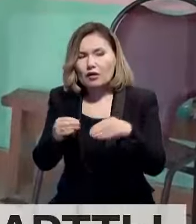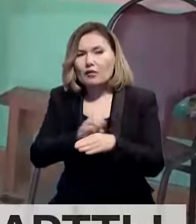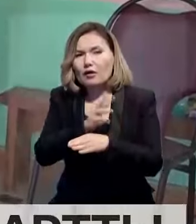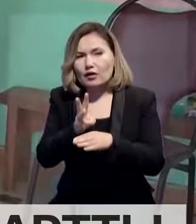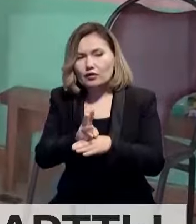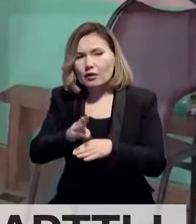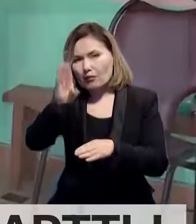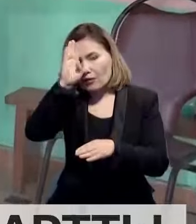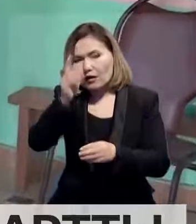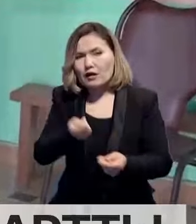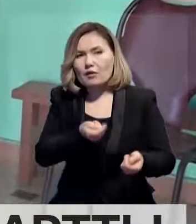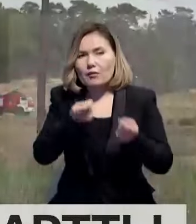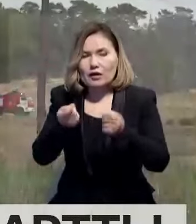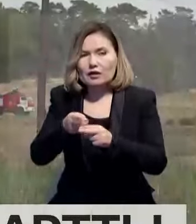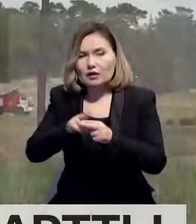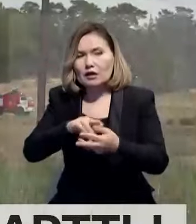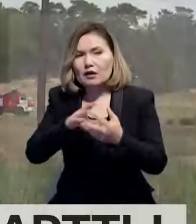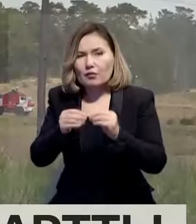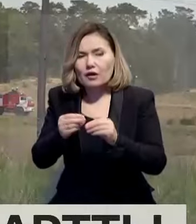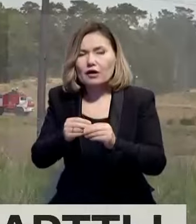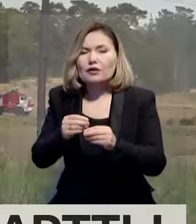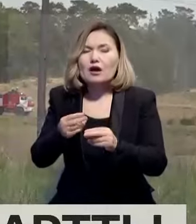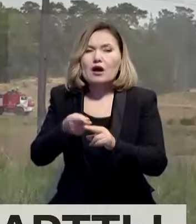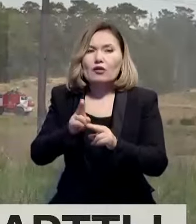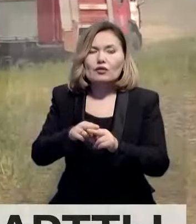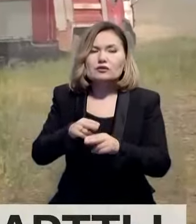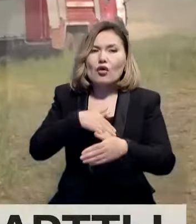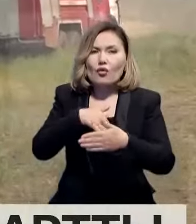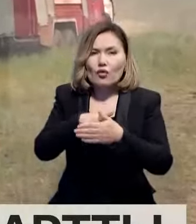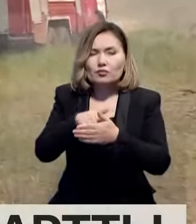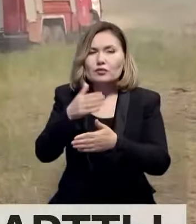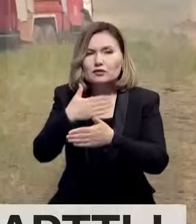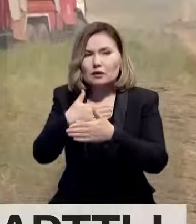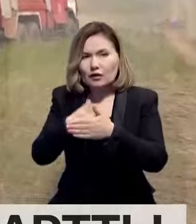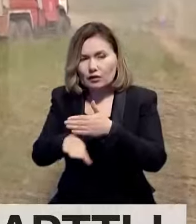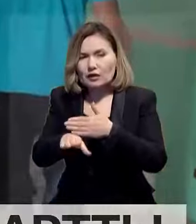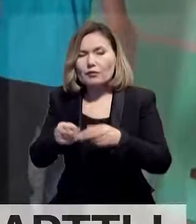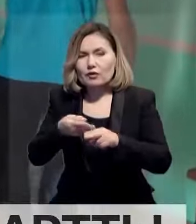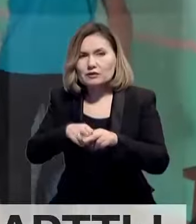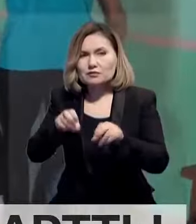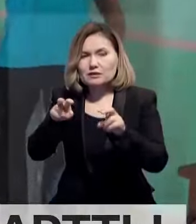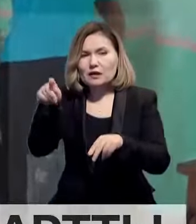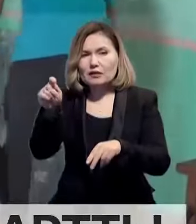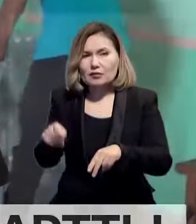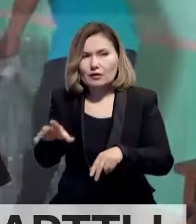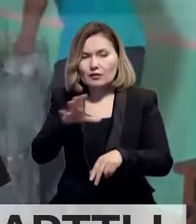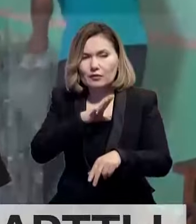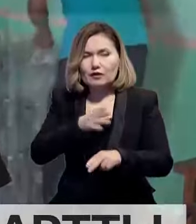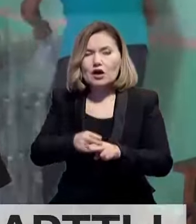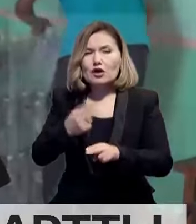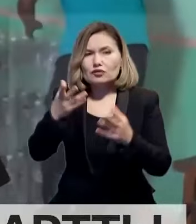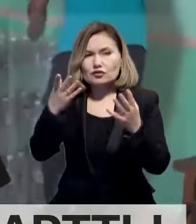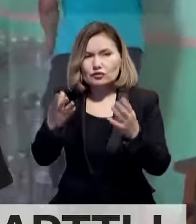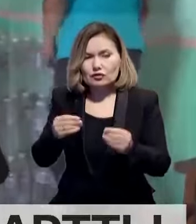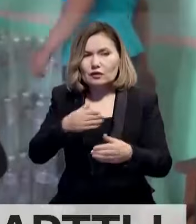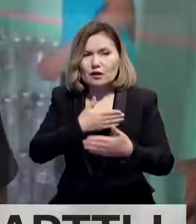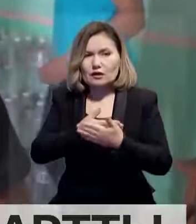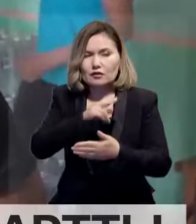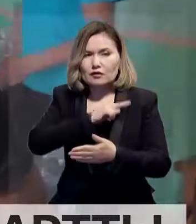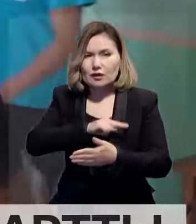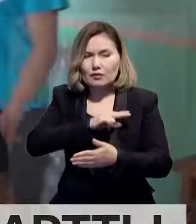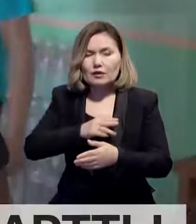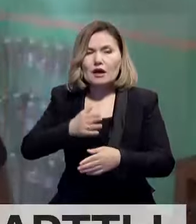Дәріппай. Шахтада жұмыс істейтін ол еңбек демалысында болса да, осында келуді жөн санапты. Үшінші күн болды бұл, үшінші күнге кетті жұмыс істеп жүрген.